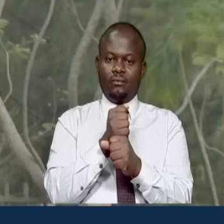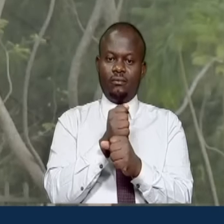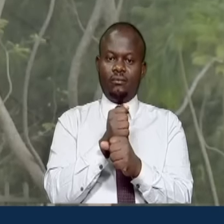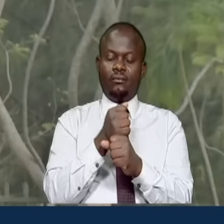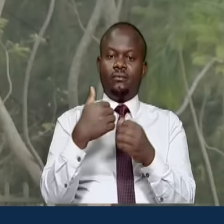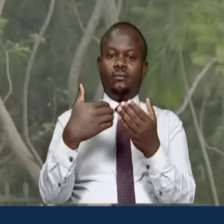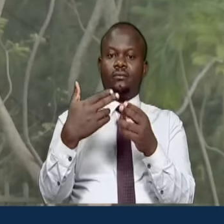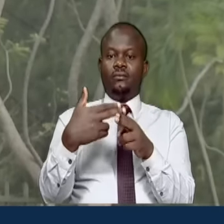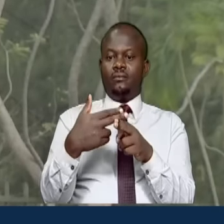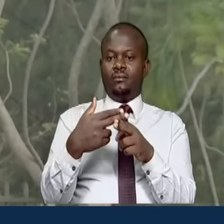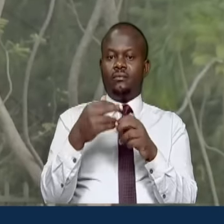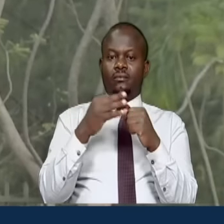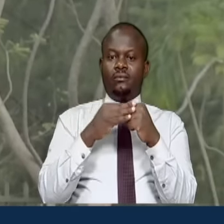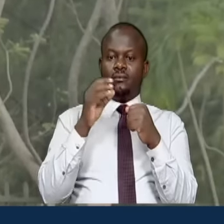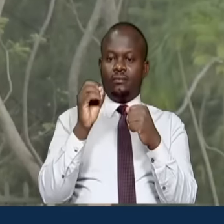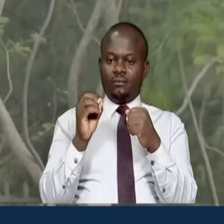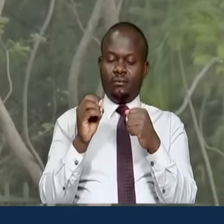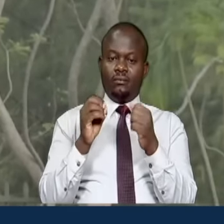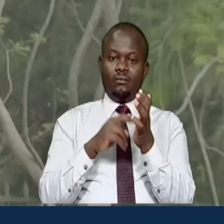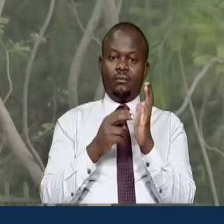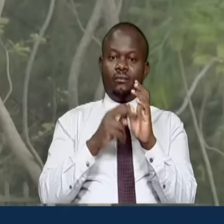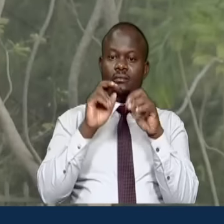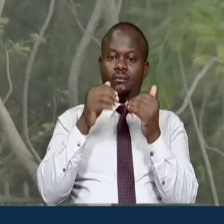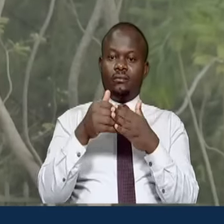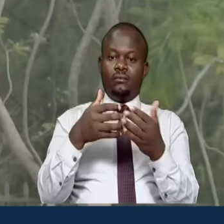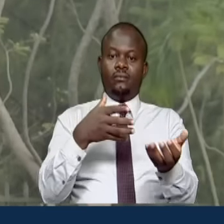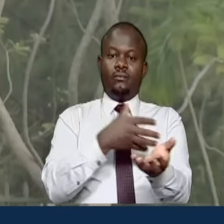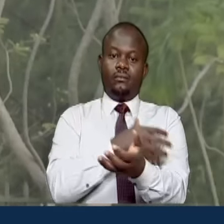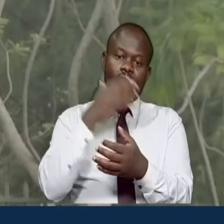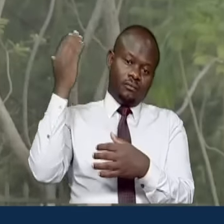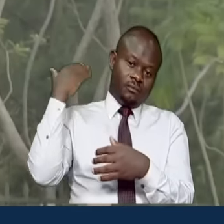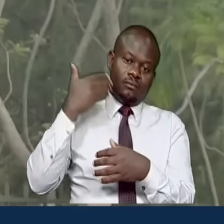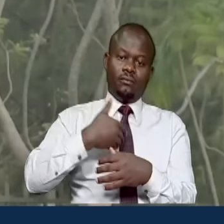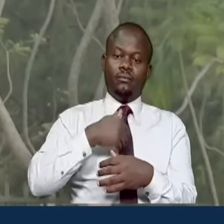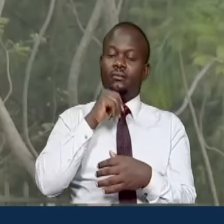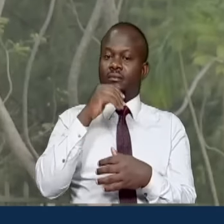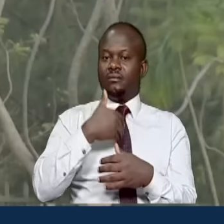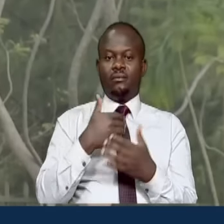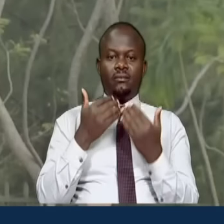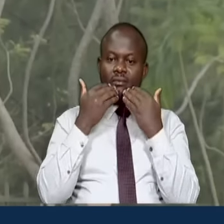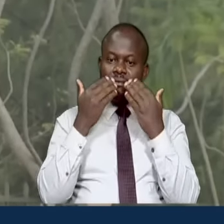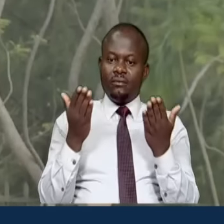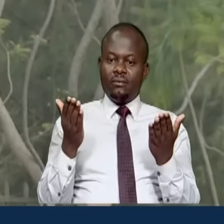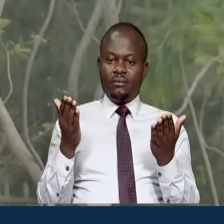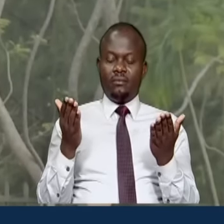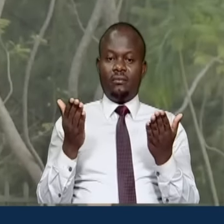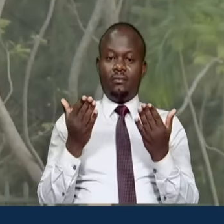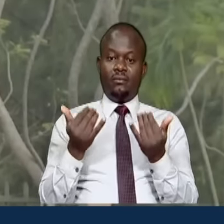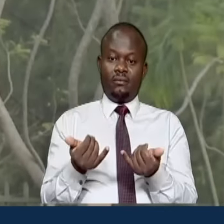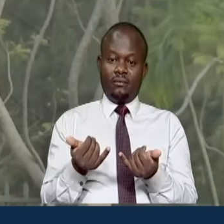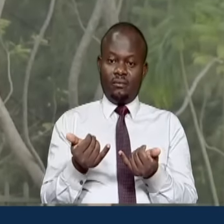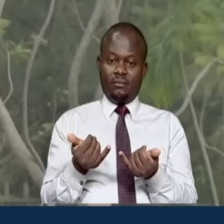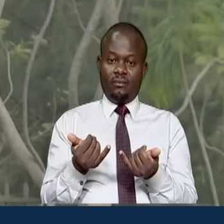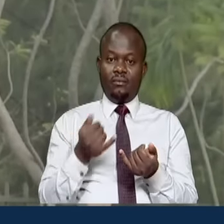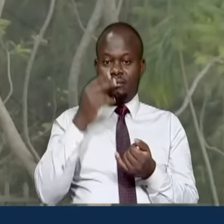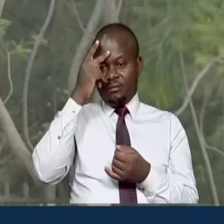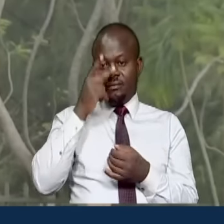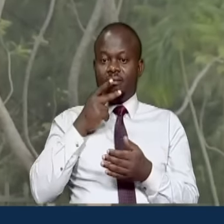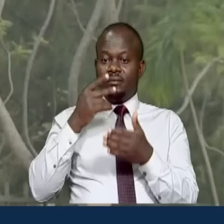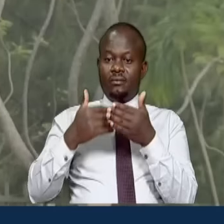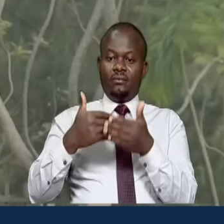isaga 80 bivuze ko imbaraga bari bagifite batakizifite ubwo rero ababyeyi